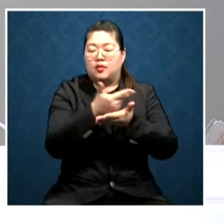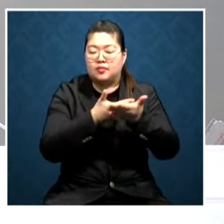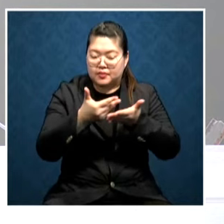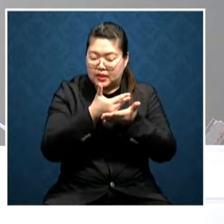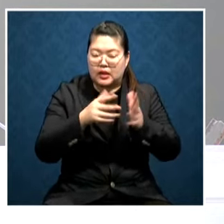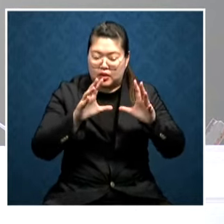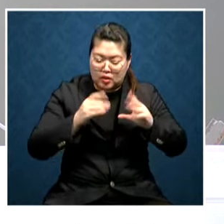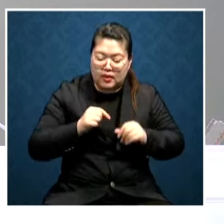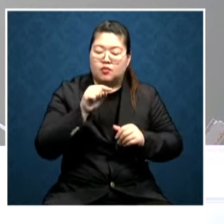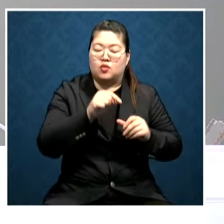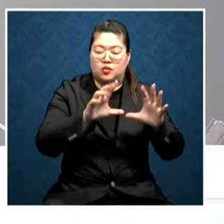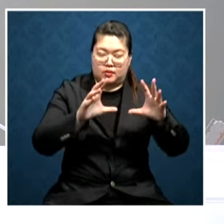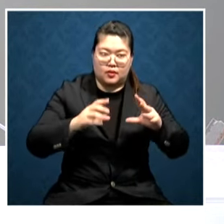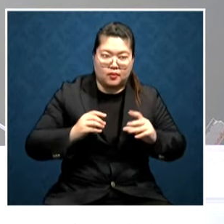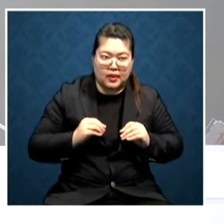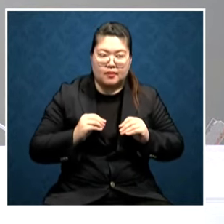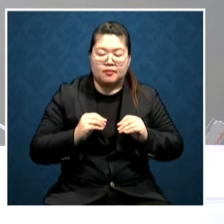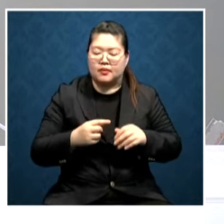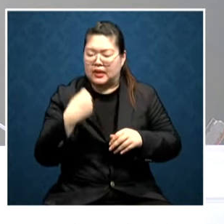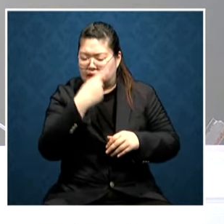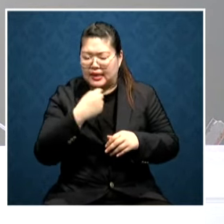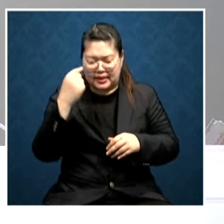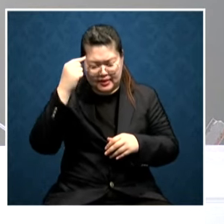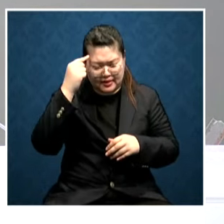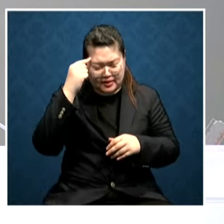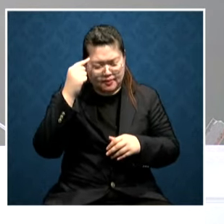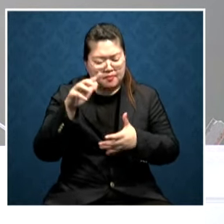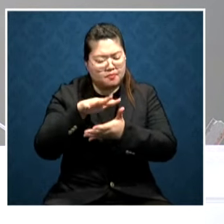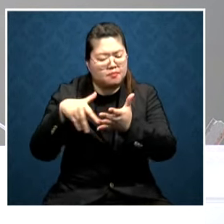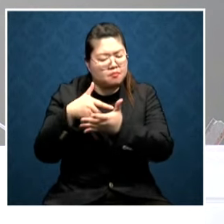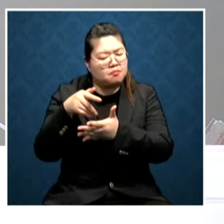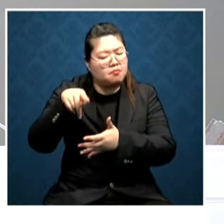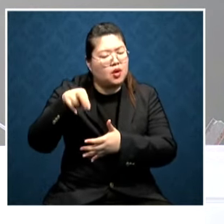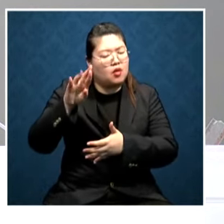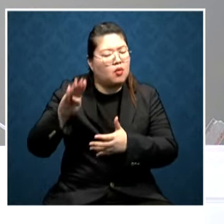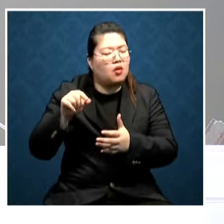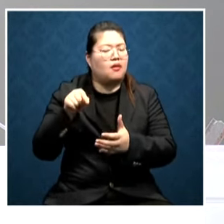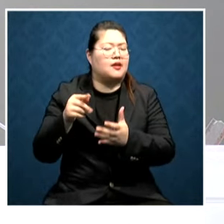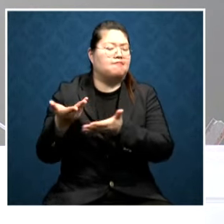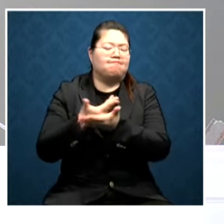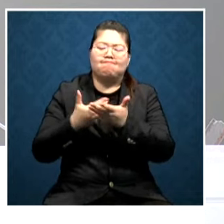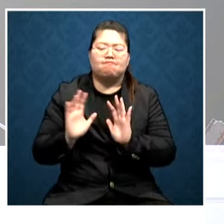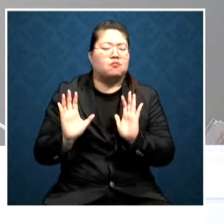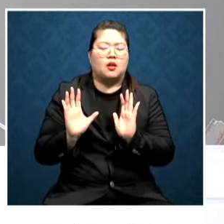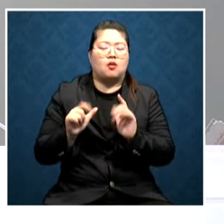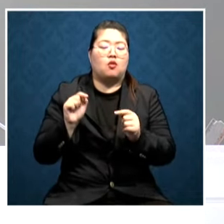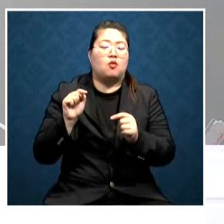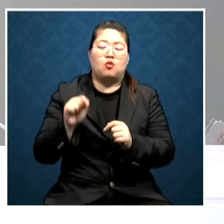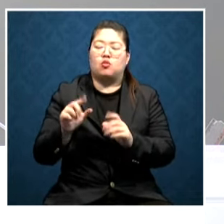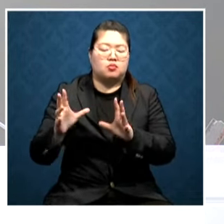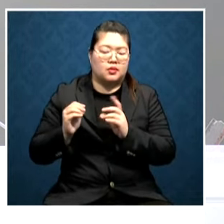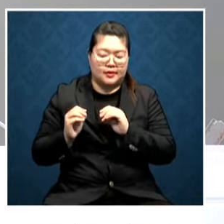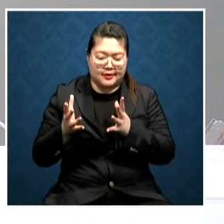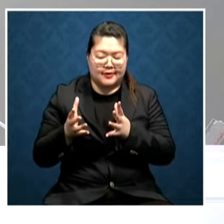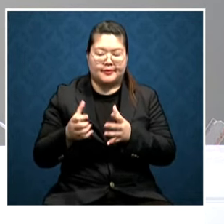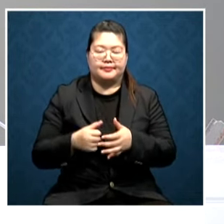เห็นด้วยสมาชิกท่านใดไม่เห็นชอบให้รับร่างพระราชบัญญัติฉบับนี้ไว้พิจารณาให้กดปุ่มไม่เห็นด้ว